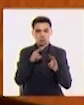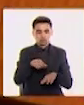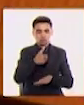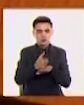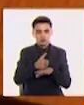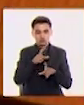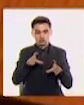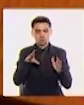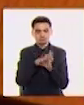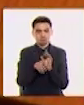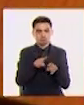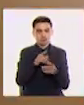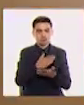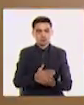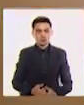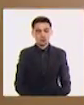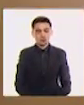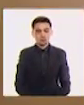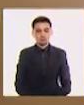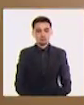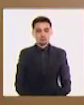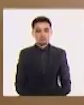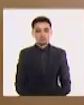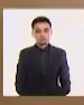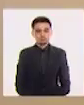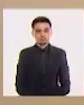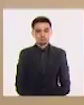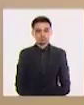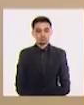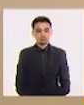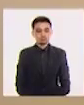тұлғалары да бар. Бақтынұр Әлібай, Нұркен Тоқмұрзин, Информбюро, Нұр-Сұлтан.